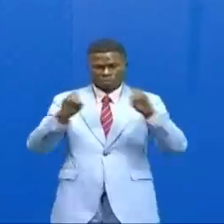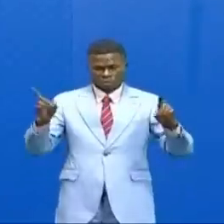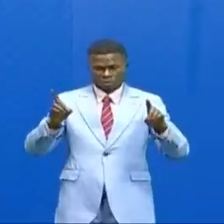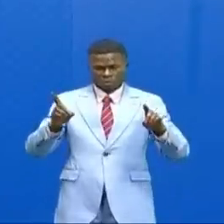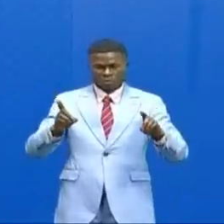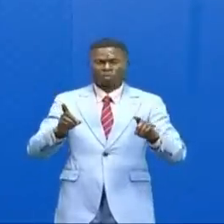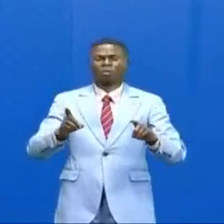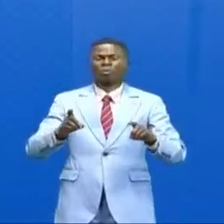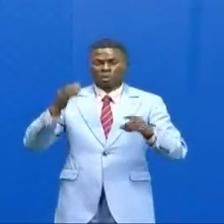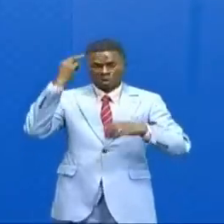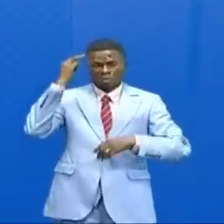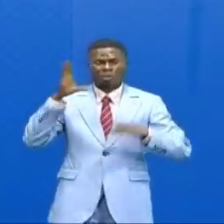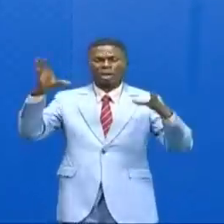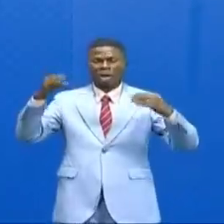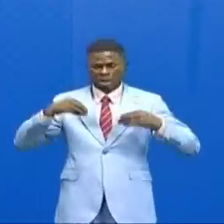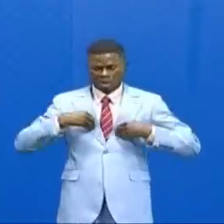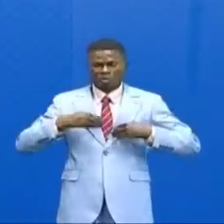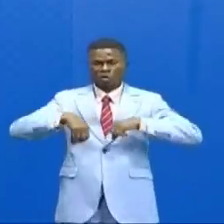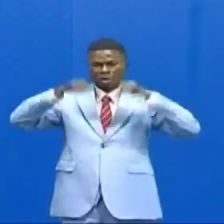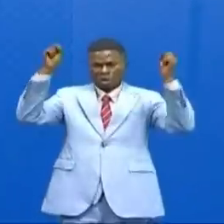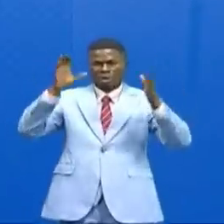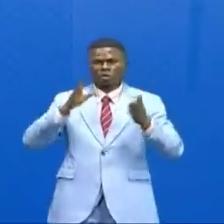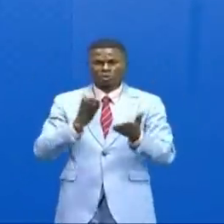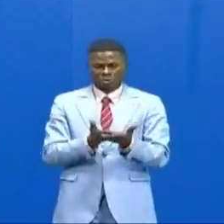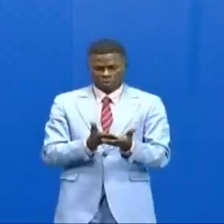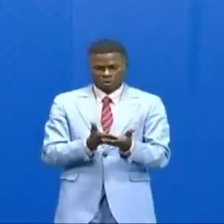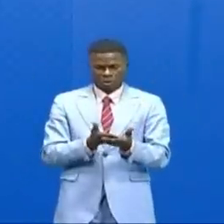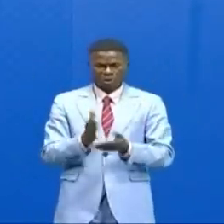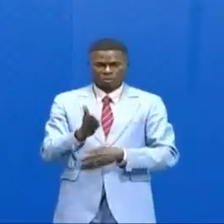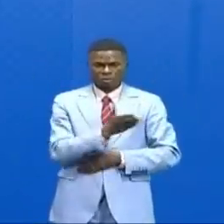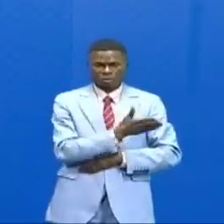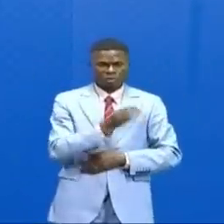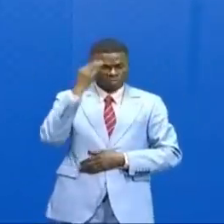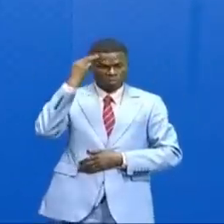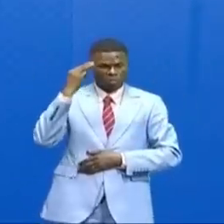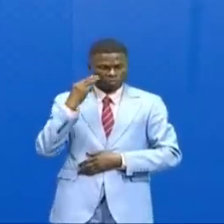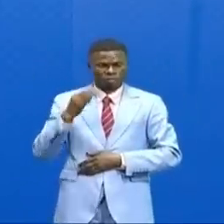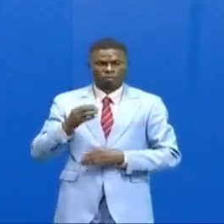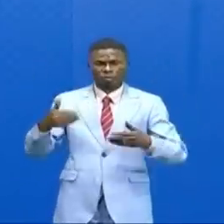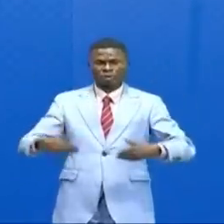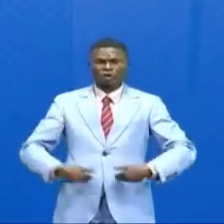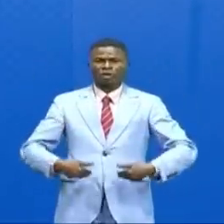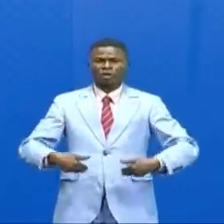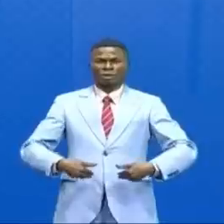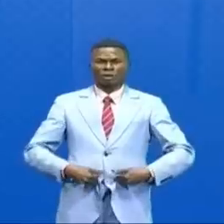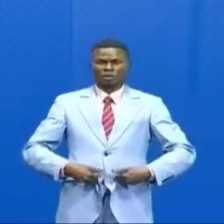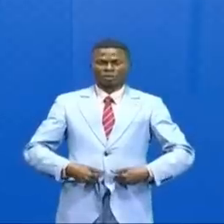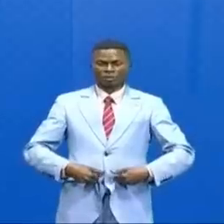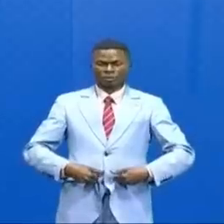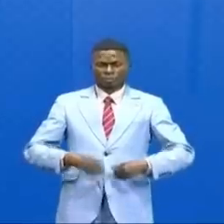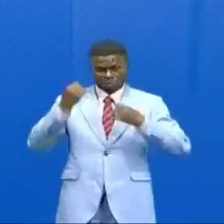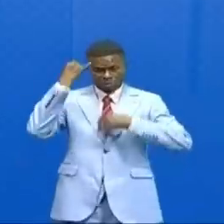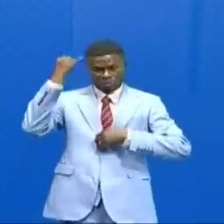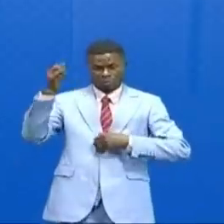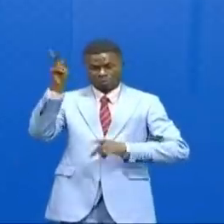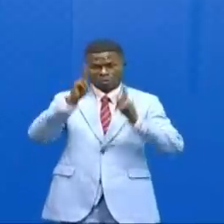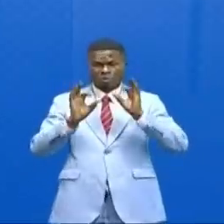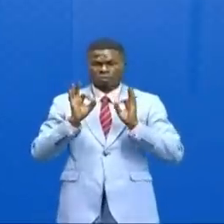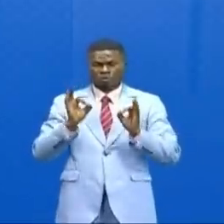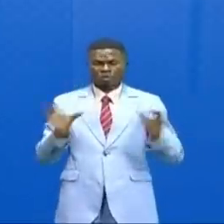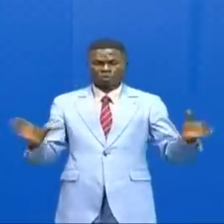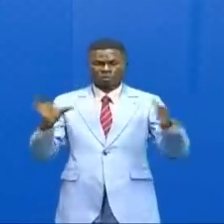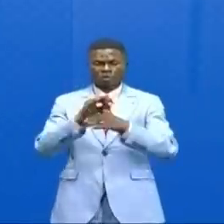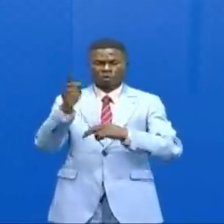ce dossier a été adopté. Le ministre de la Jeunesse, Initiation à la nouvelle citoyenneté et